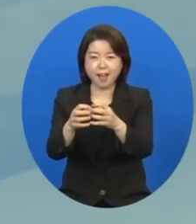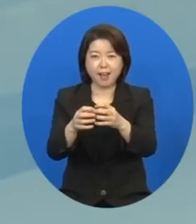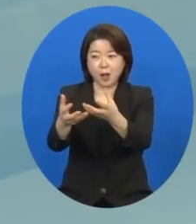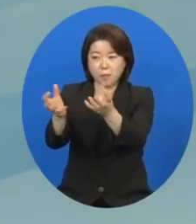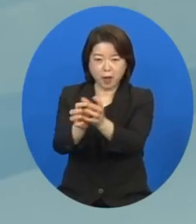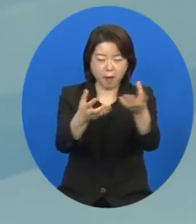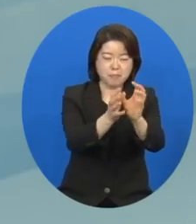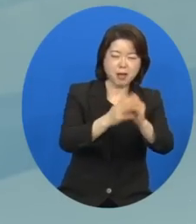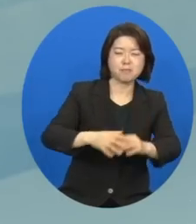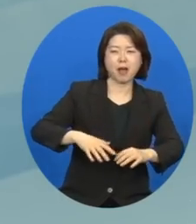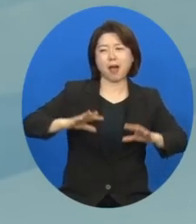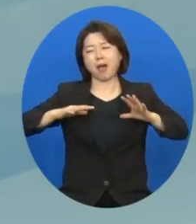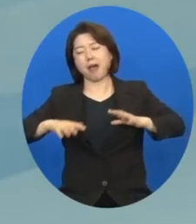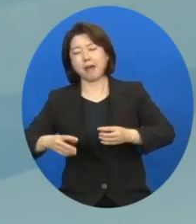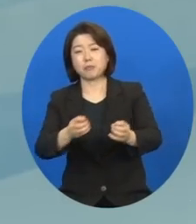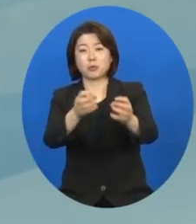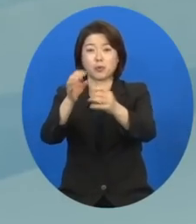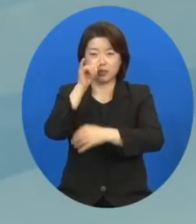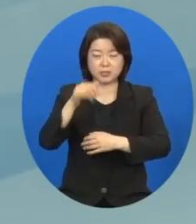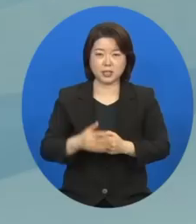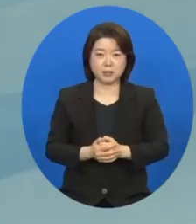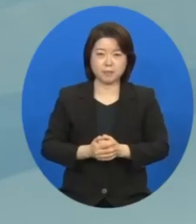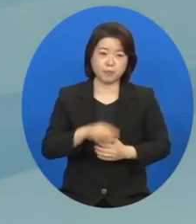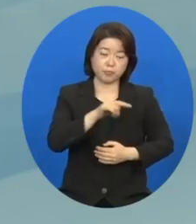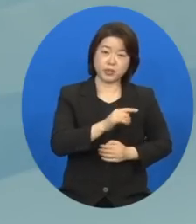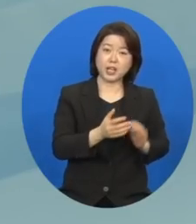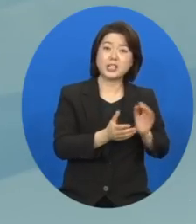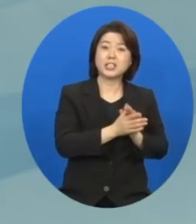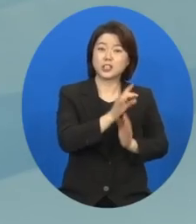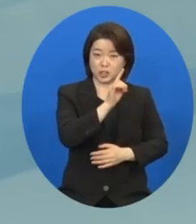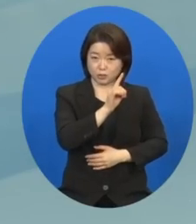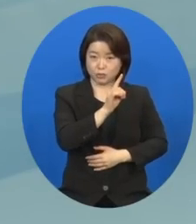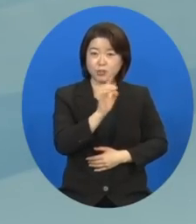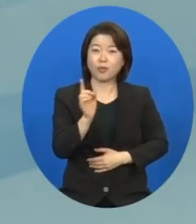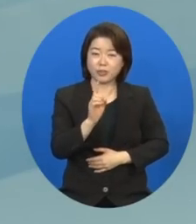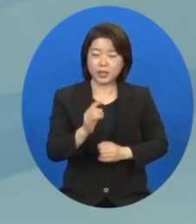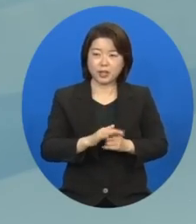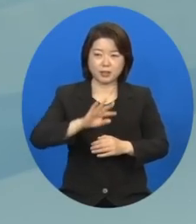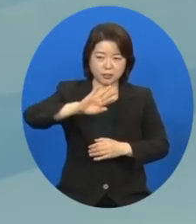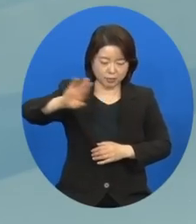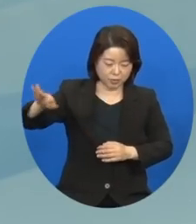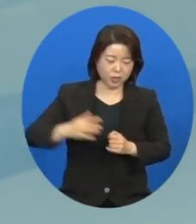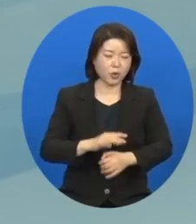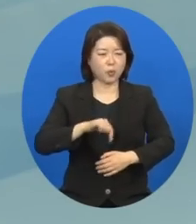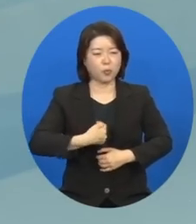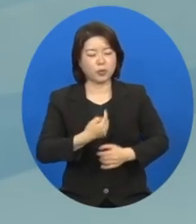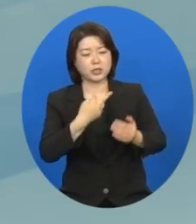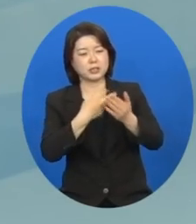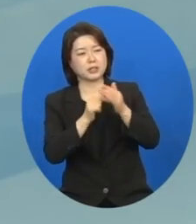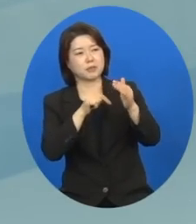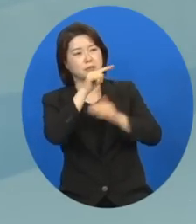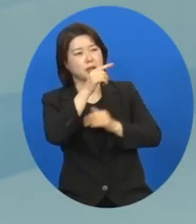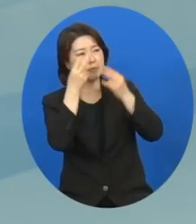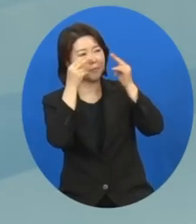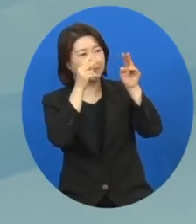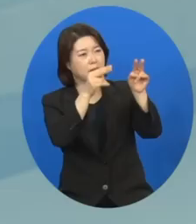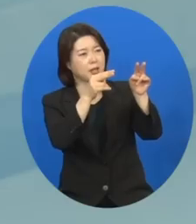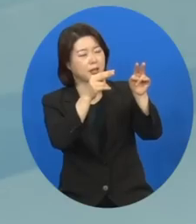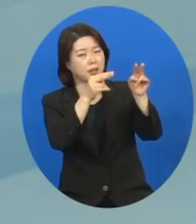영담처럼 막 얘기를 하는 겁니다. 그런데 이 친구는요, 그저 홀로 창밖을 보고 있는